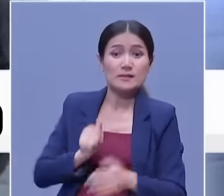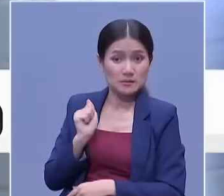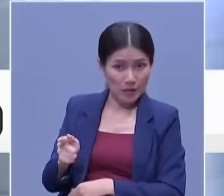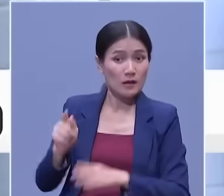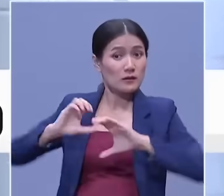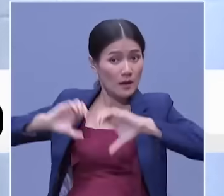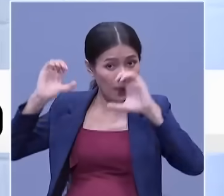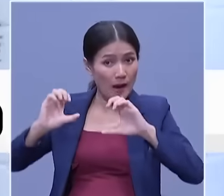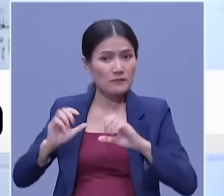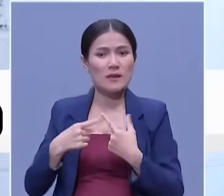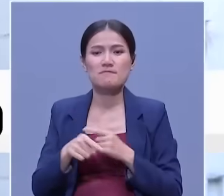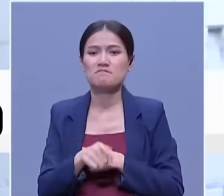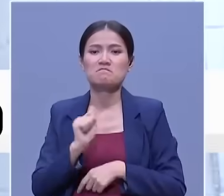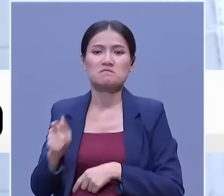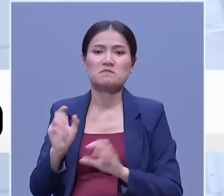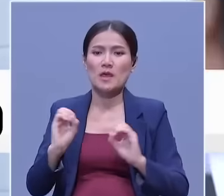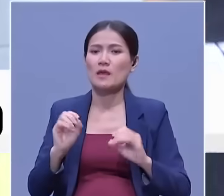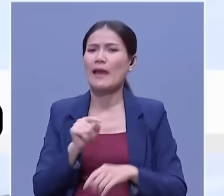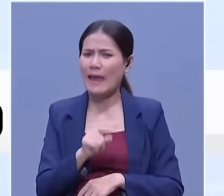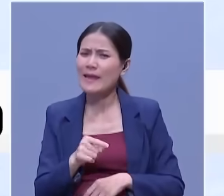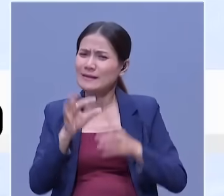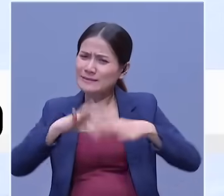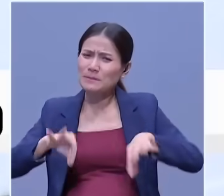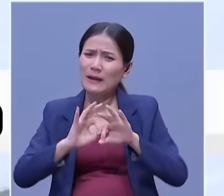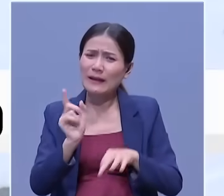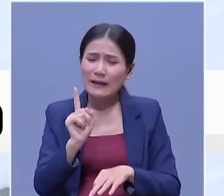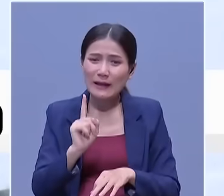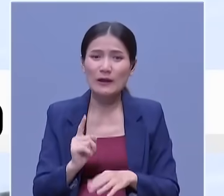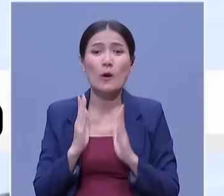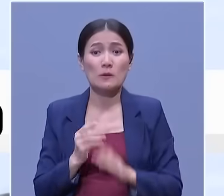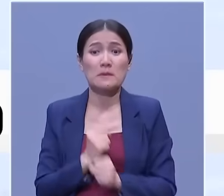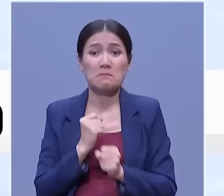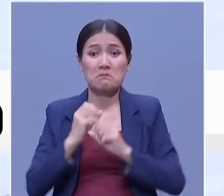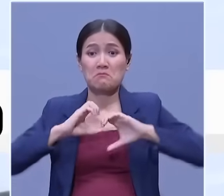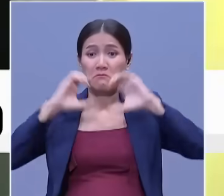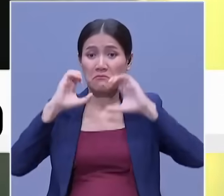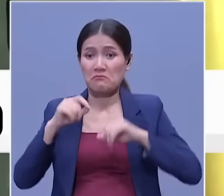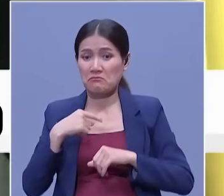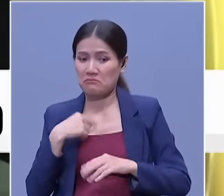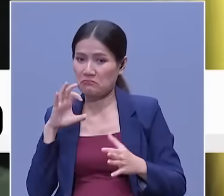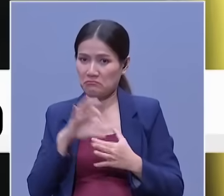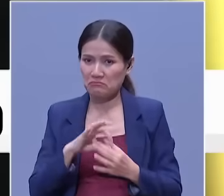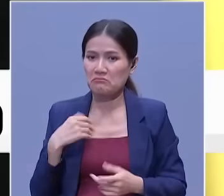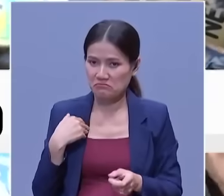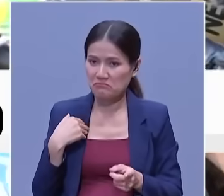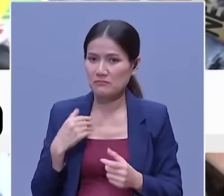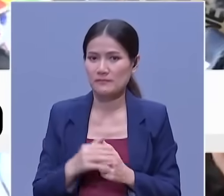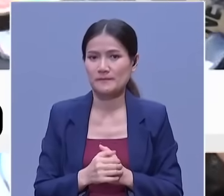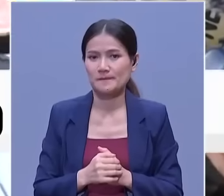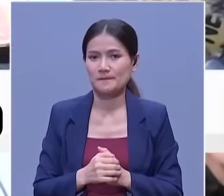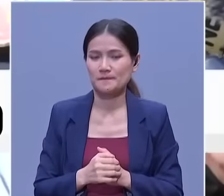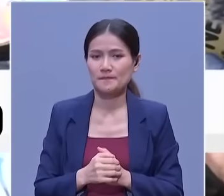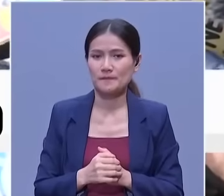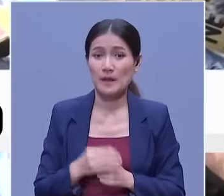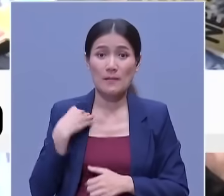บข้อมูลว่ามีเจ้าหน้าที่รัฐไปมีส่วนเกี่ยวข้องด้วยเอาฟังเสียงท่านหน่อยนะครับ เมื่อวานนี้เ